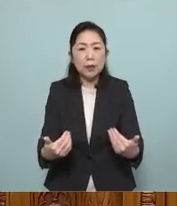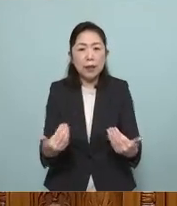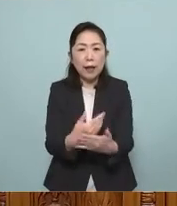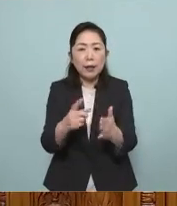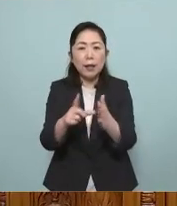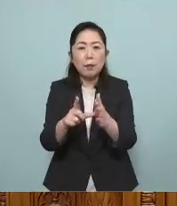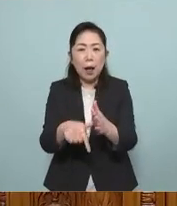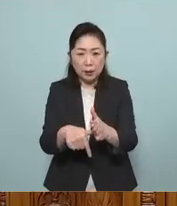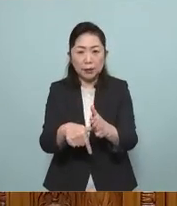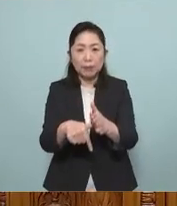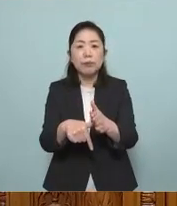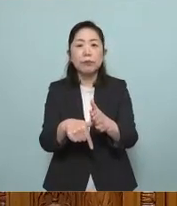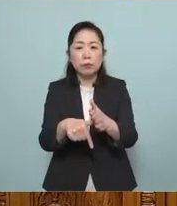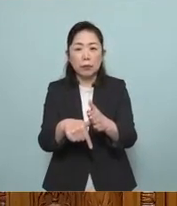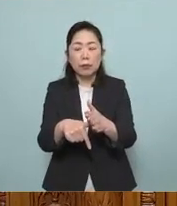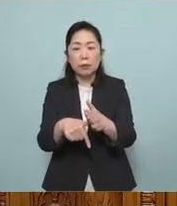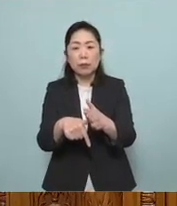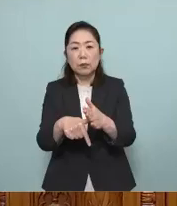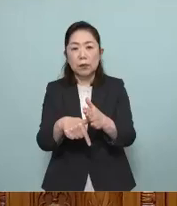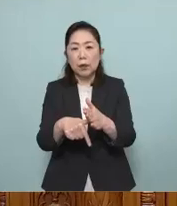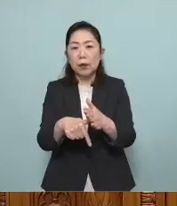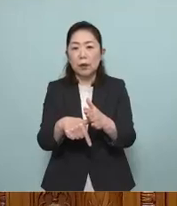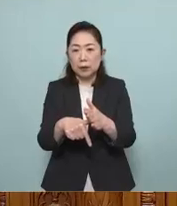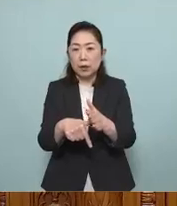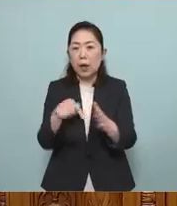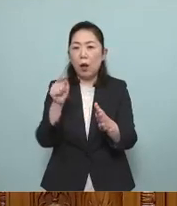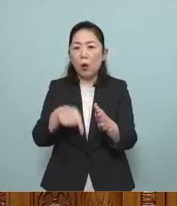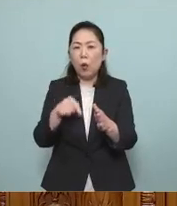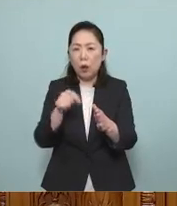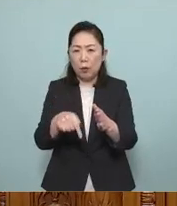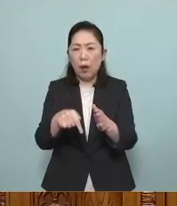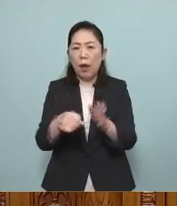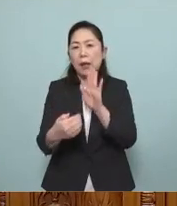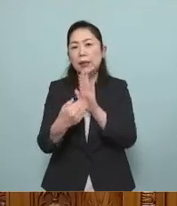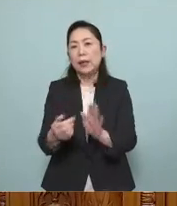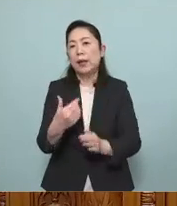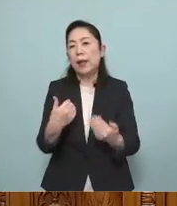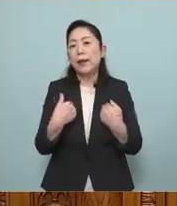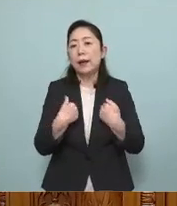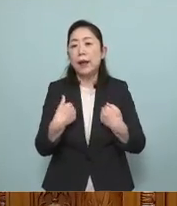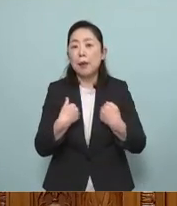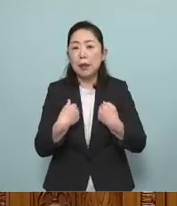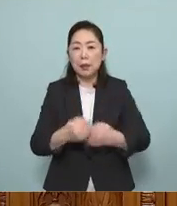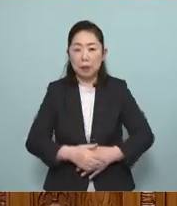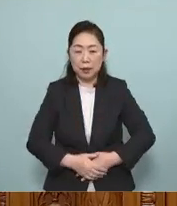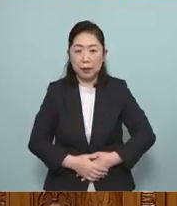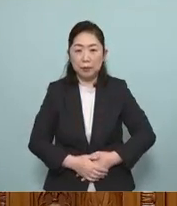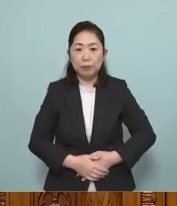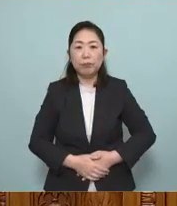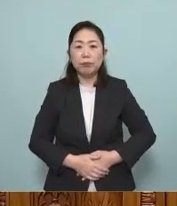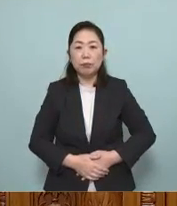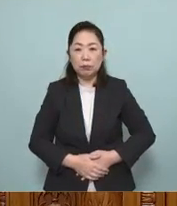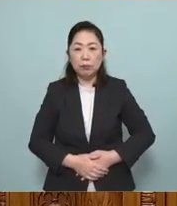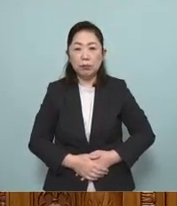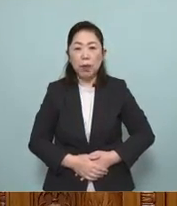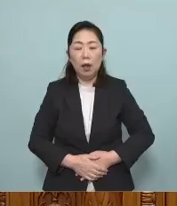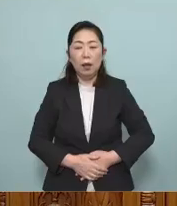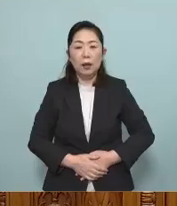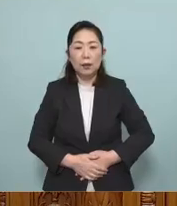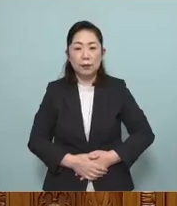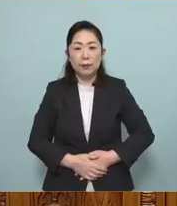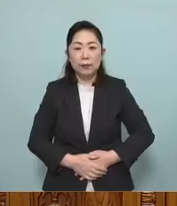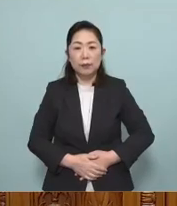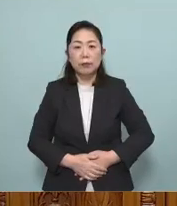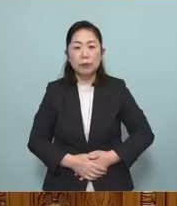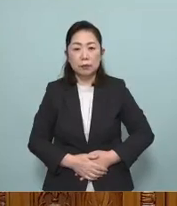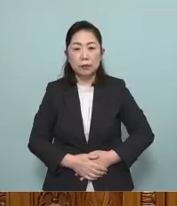が逼迫するような緊急事態に陥ることは、何としても避けなければなりません。この観点から、先